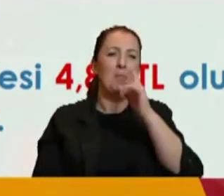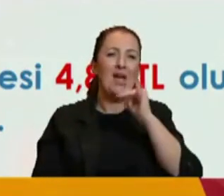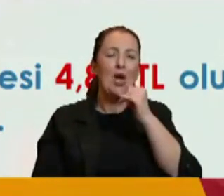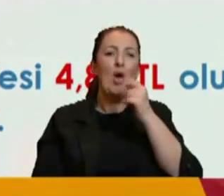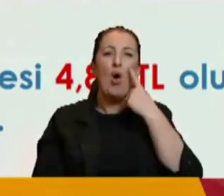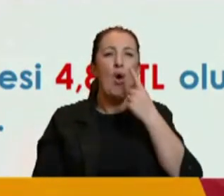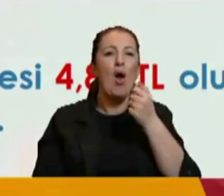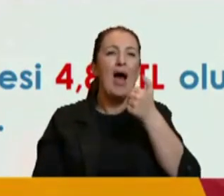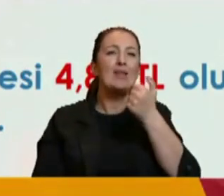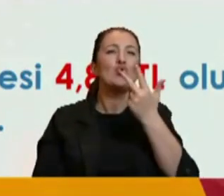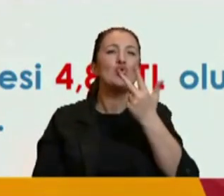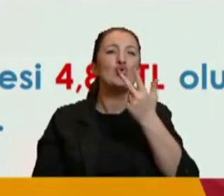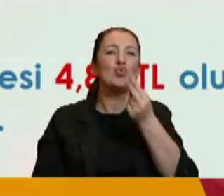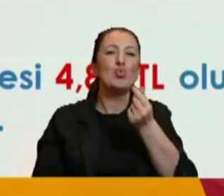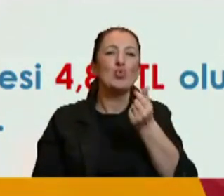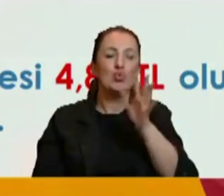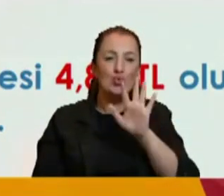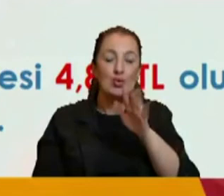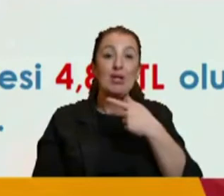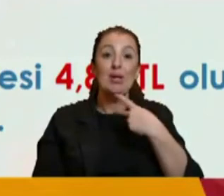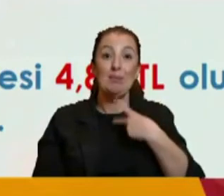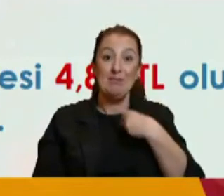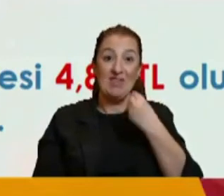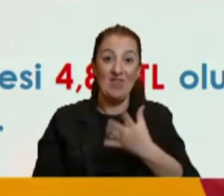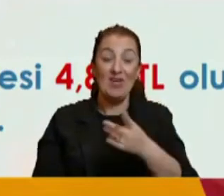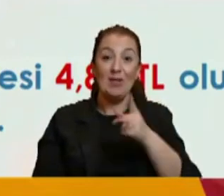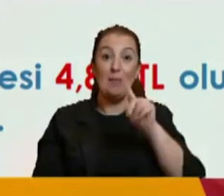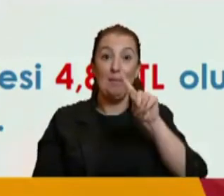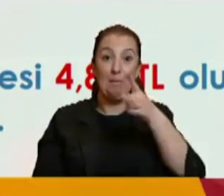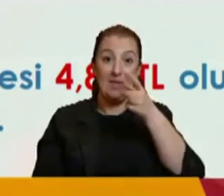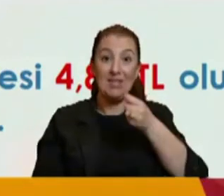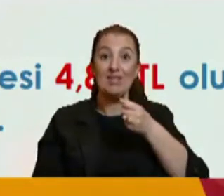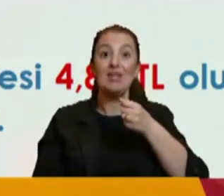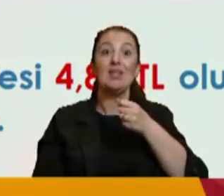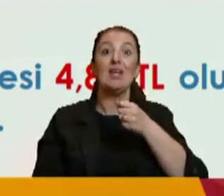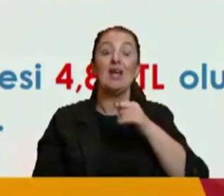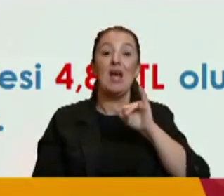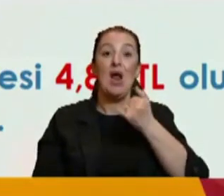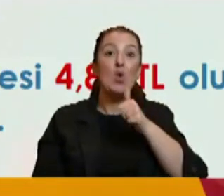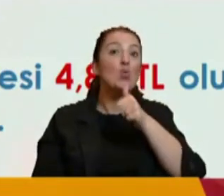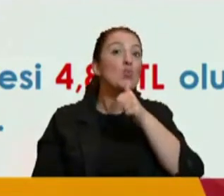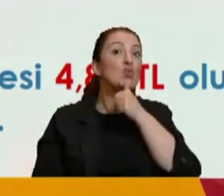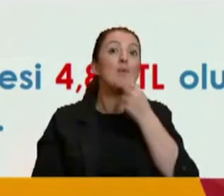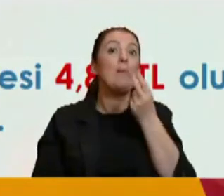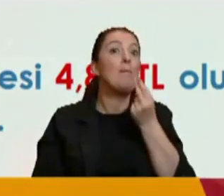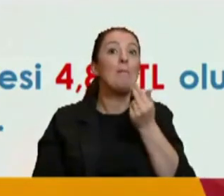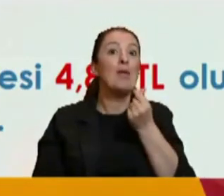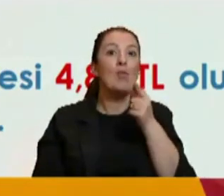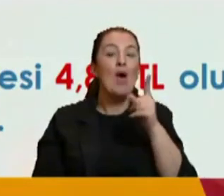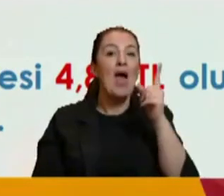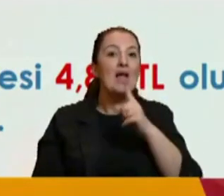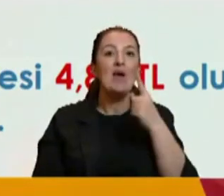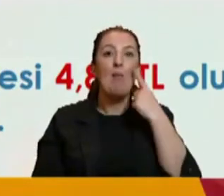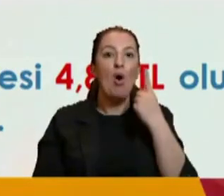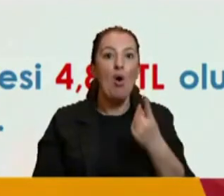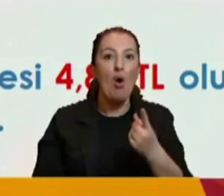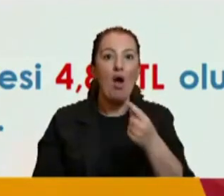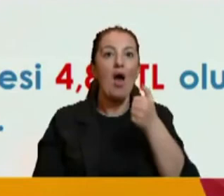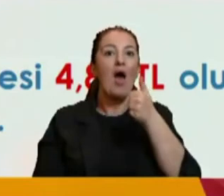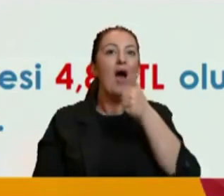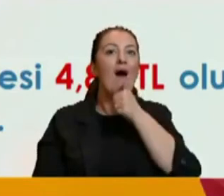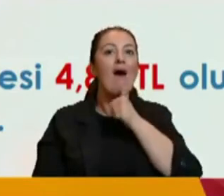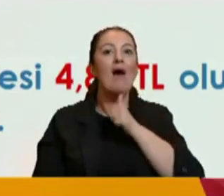kurur bizim verdiğimiz bin litre suyun Bedeli bu hesaba göre